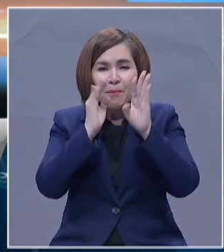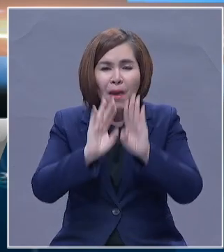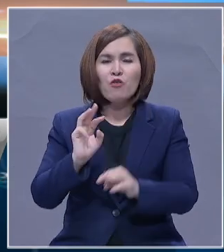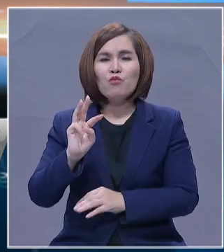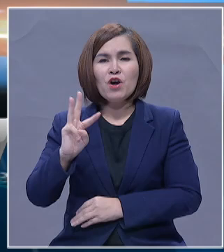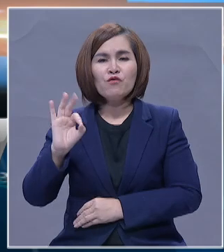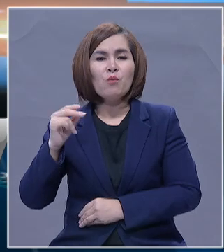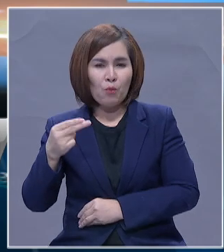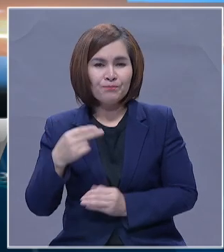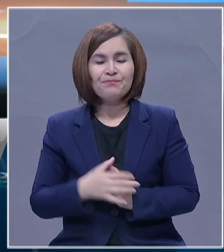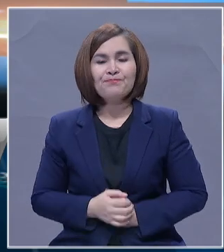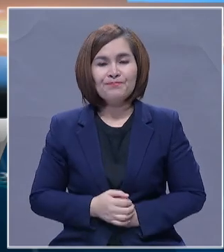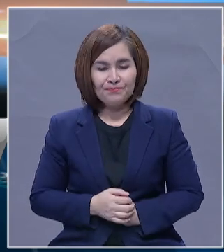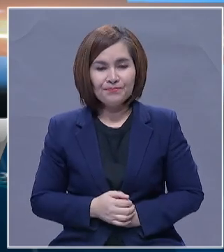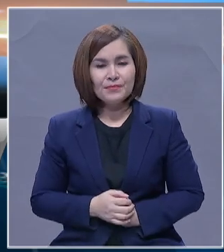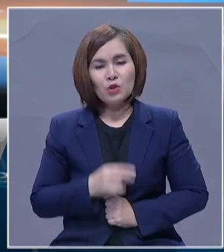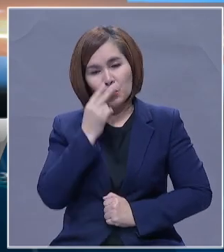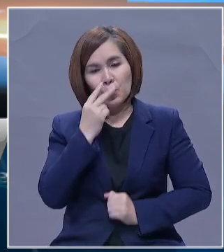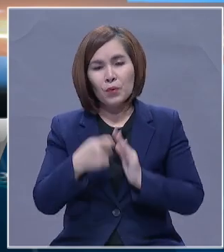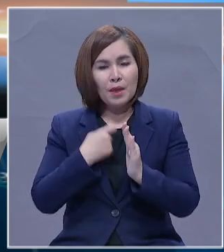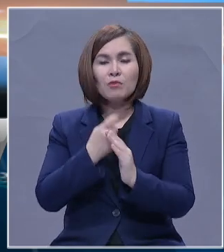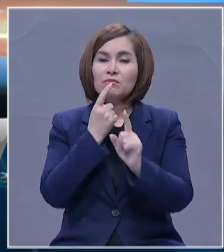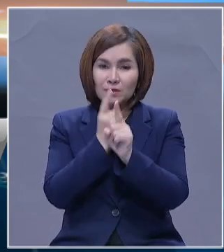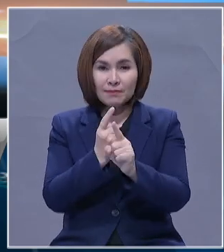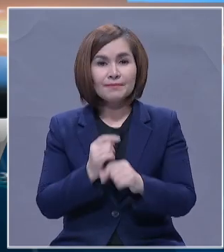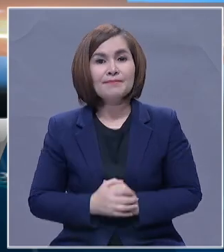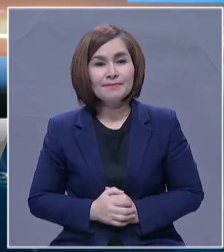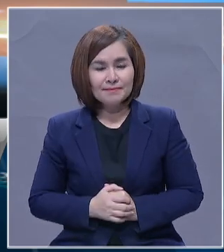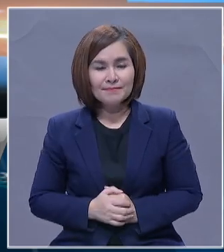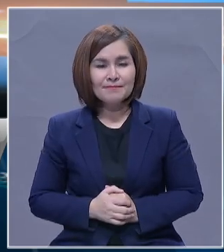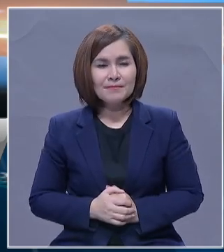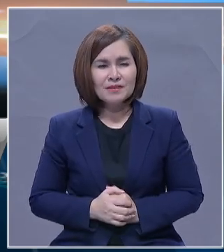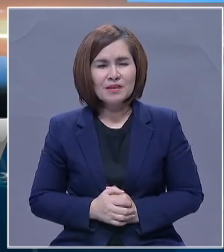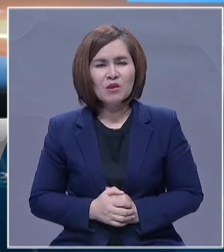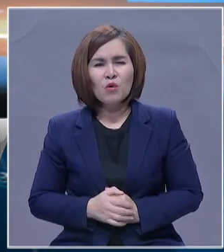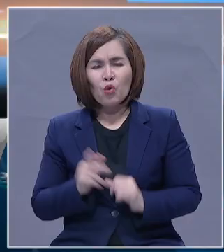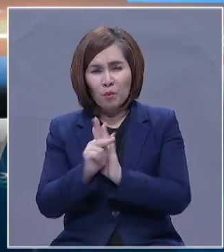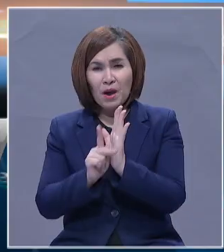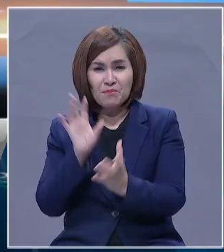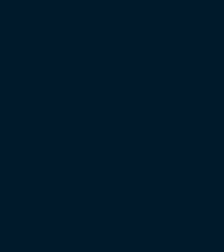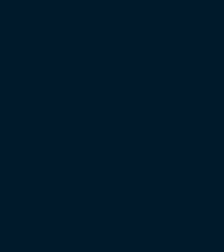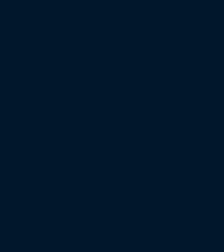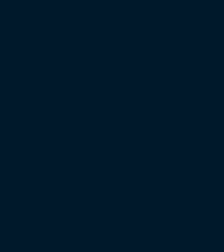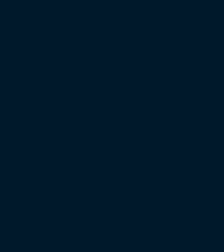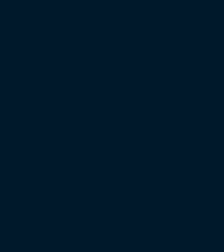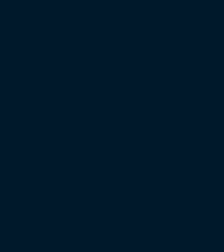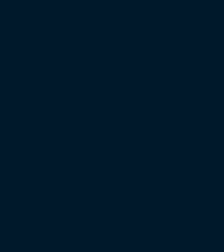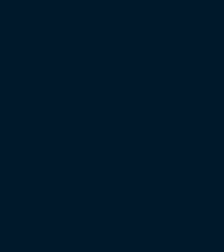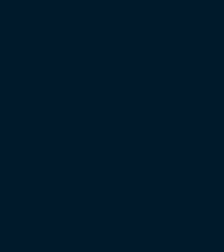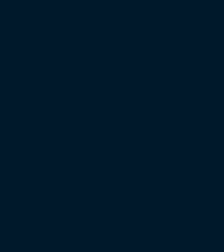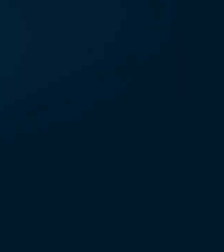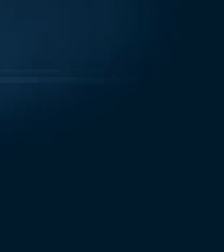from homeกันมากน้อยขนาดไหนก็ต้องดูสถานการณ์กันอีกทีค่ะแต่ก็จะเป็นลักษณะของการขอความร่วมมือซะมากกว่านะครับใช่